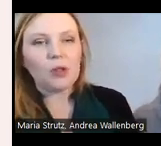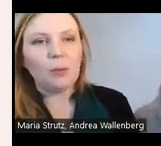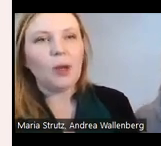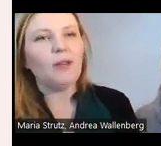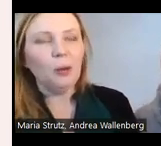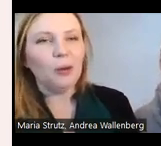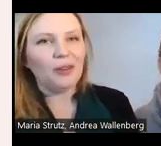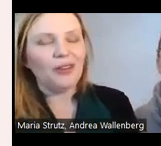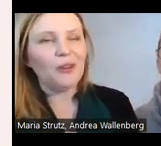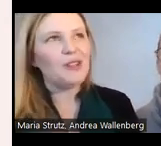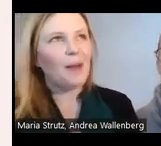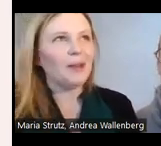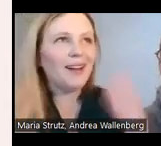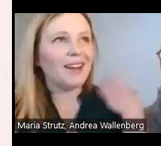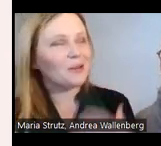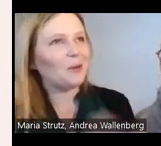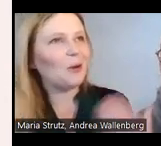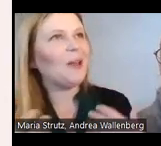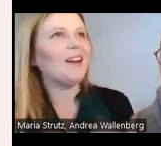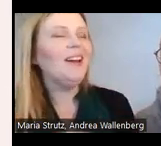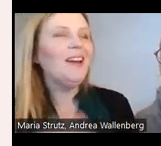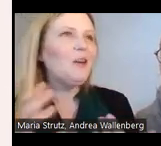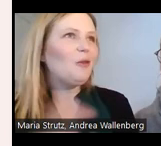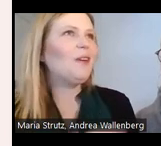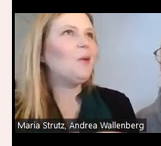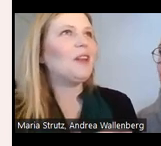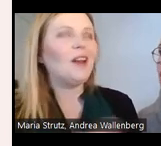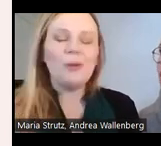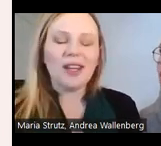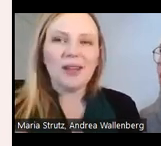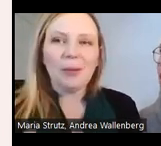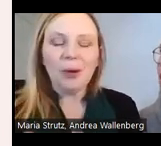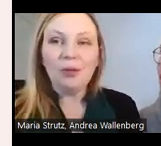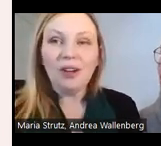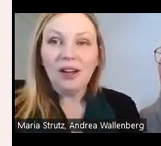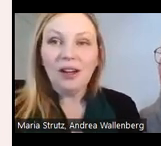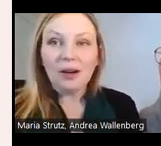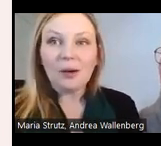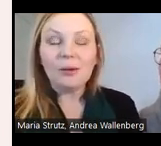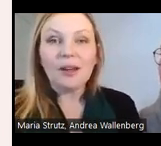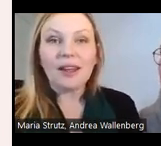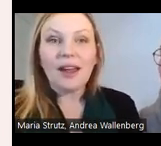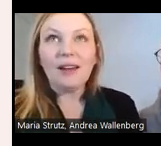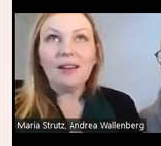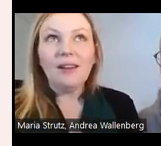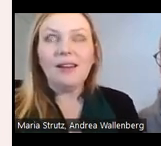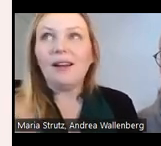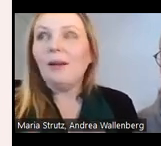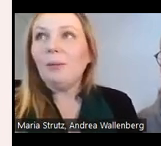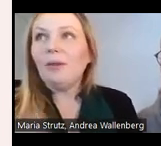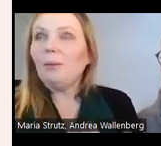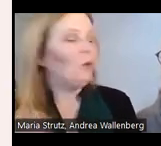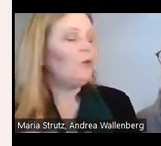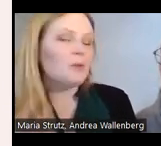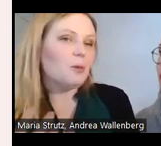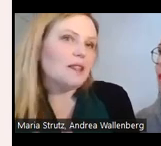vår bok så plockade vi ut just det här med tanken som logopeder från olika kommunikativa behov och olika... Ja,